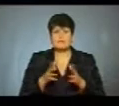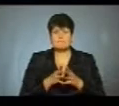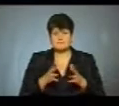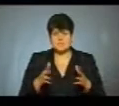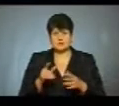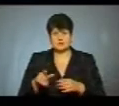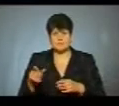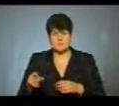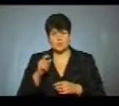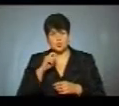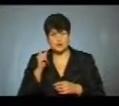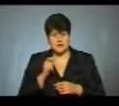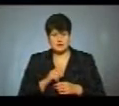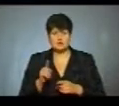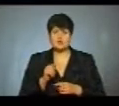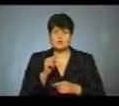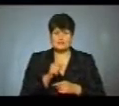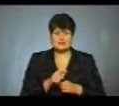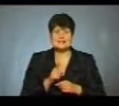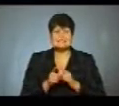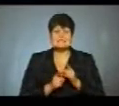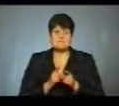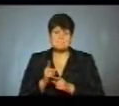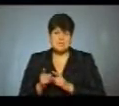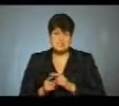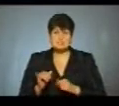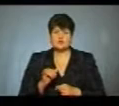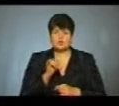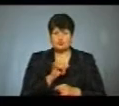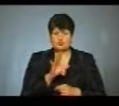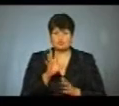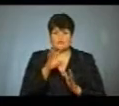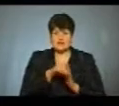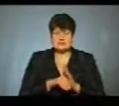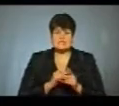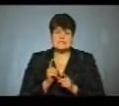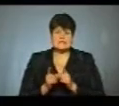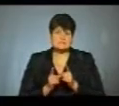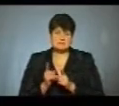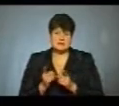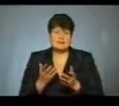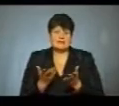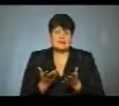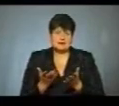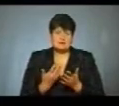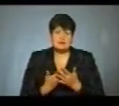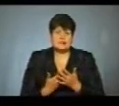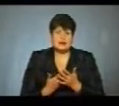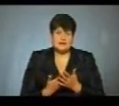громадян України, що він зміниться, що в нього будуть внесені зміни, які, принаймні,